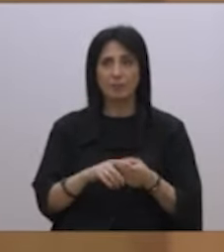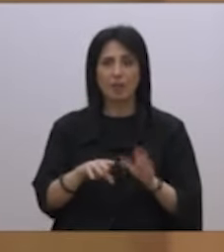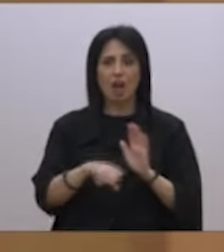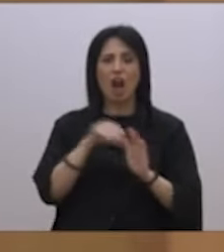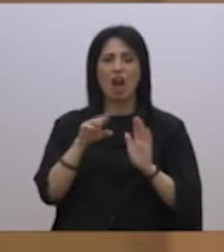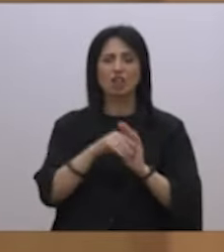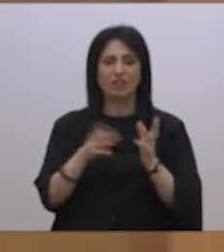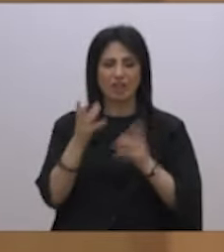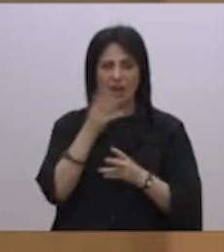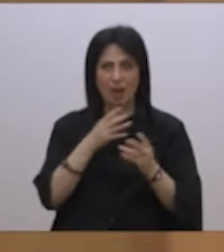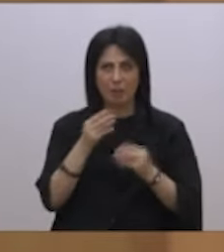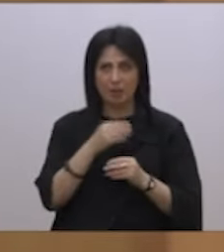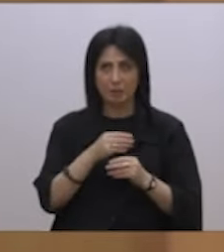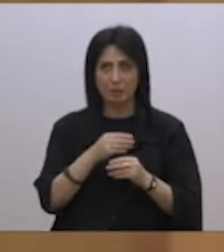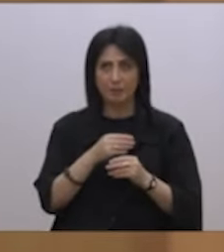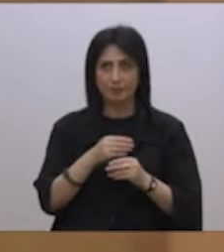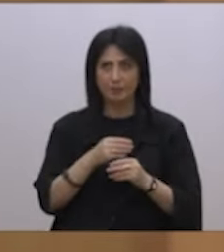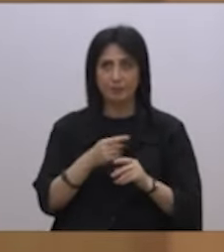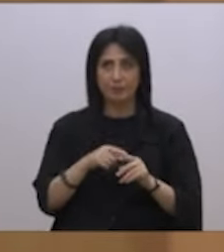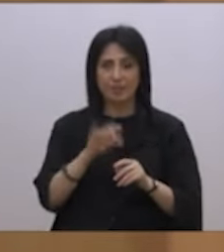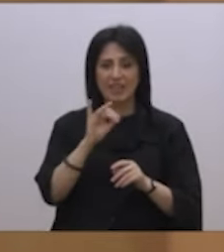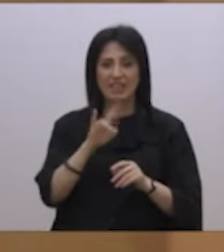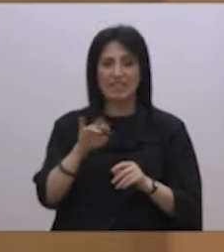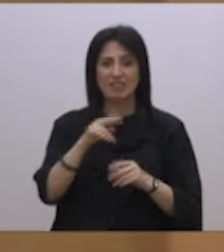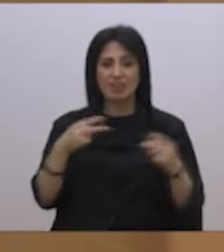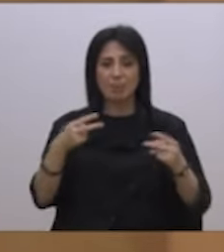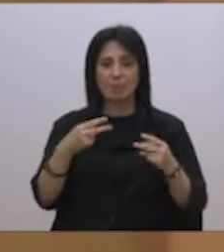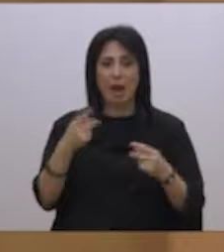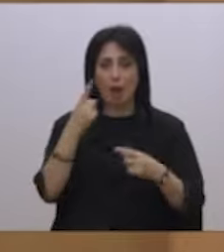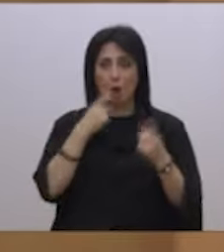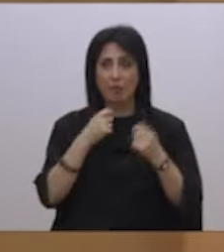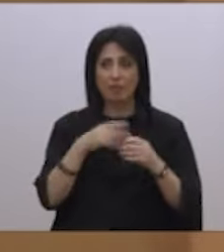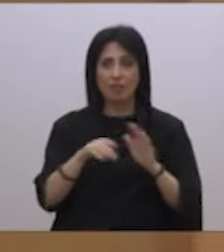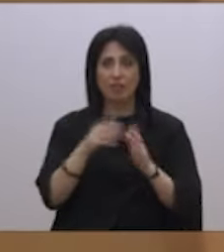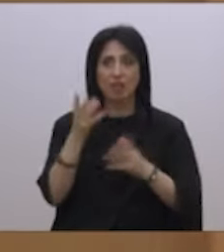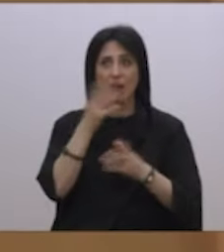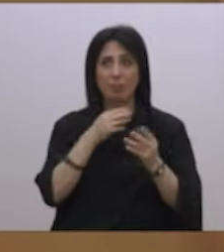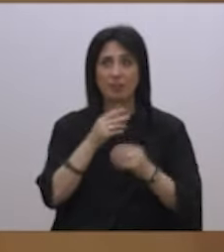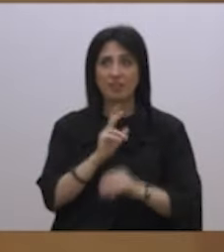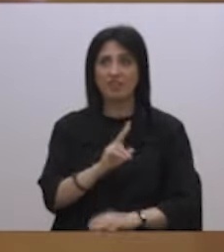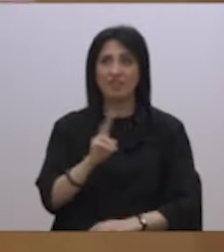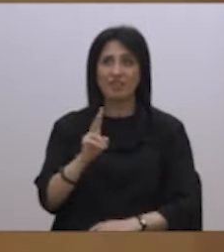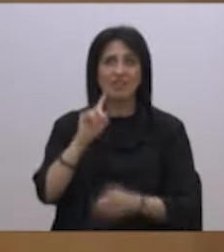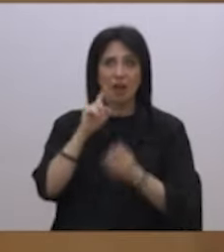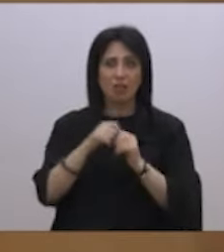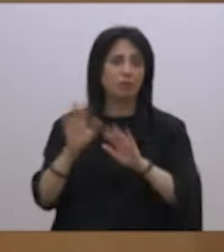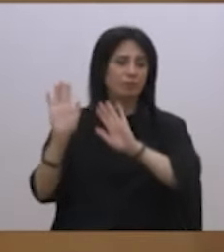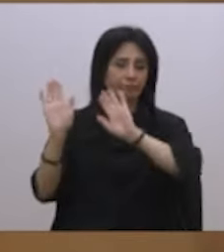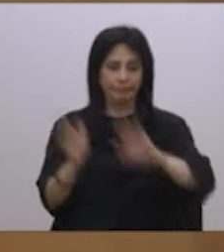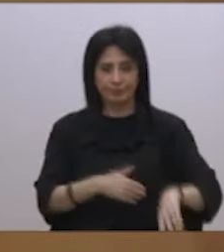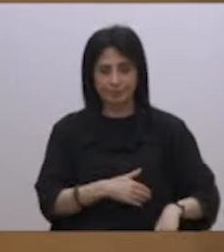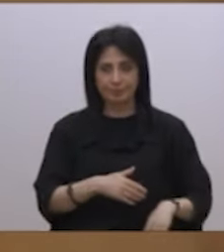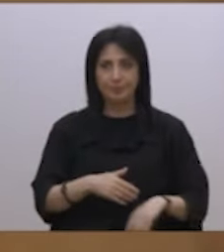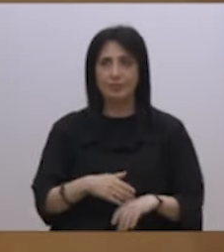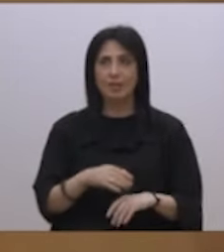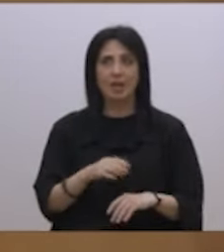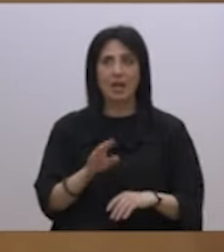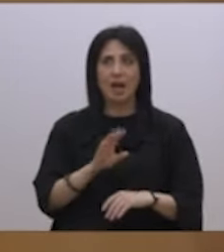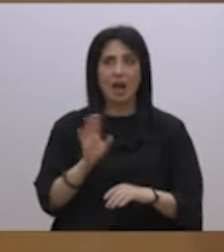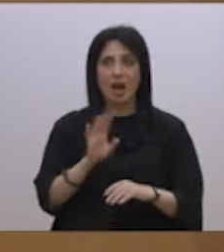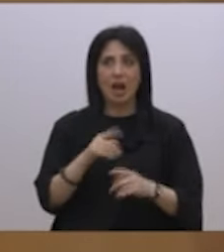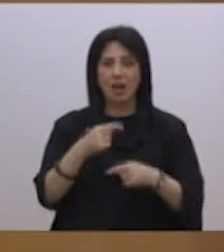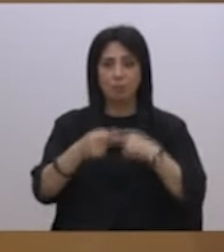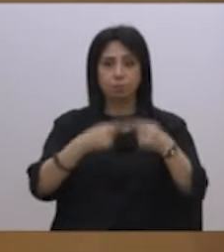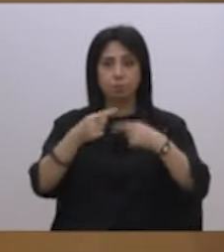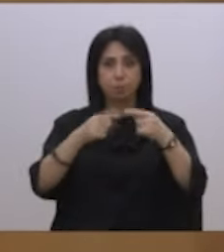არჩევნები გაყალბდა, გაყალბა ისვედმა პარალელ დათვლის მონაცემებმა და არჩევნები გაყალბდაო. ვიღას ახსოვს, ჩაიარა თითქოს არაფერი. არა ტურბულენტობა რამ